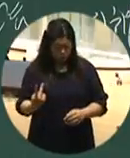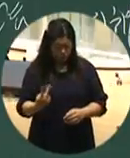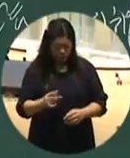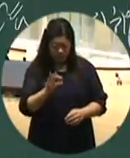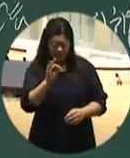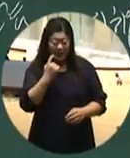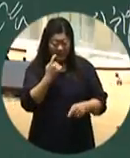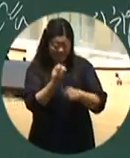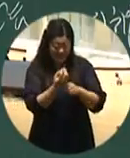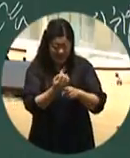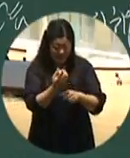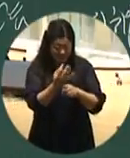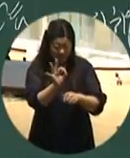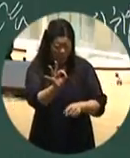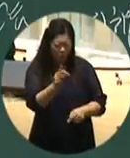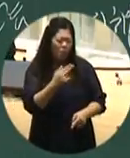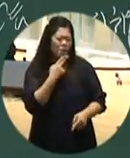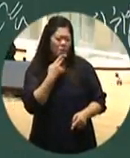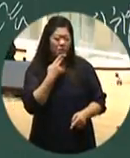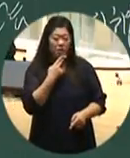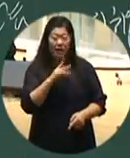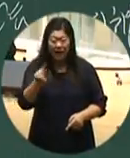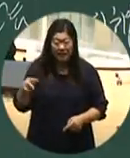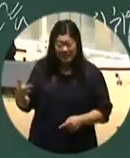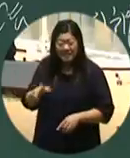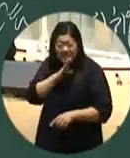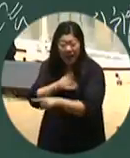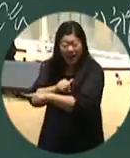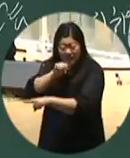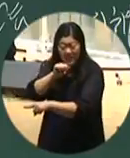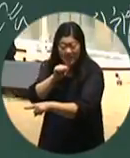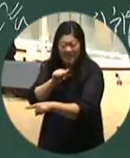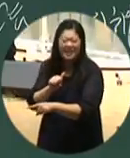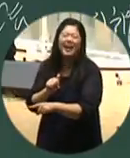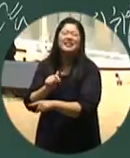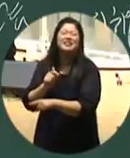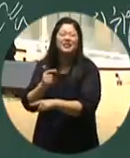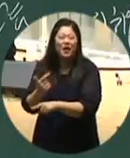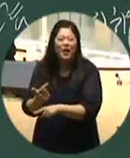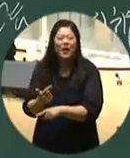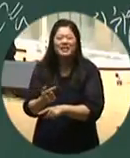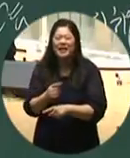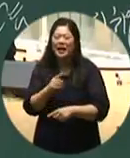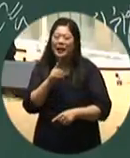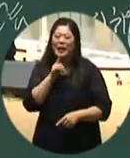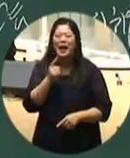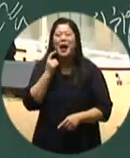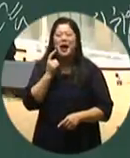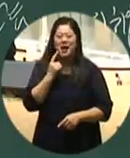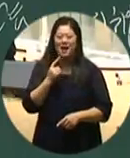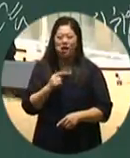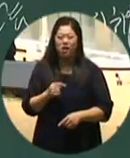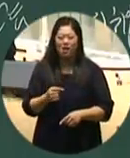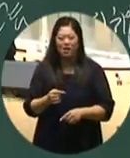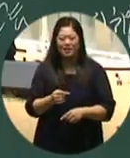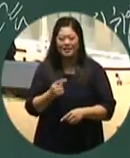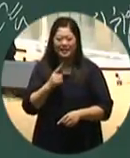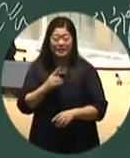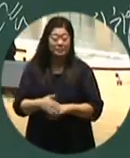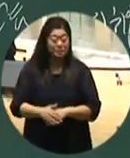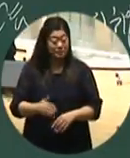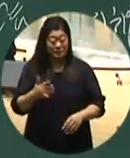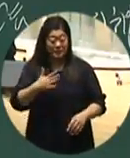and gold I do not have. 진짜 없겠습니까? 동전 하나가. Do you think they really had nothing? 뒷말이 중요해요. But what they said after is more important.